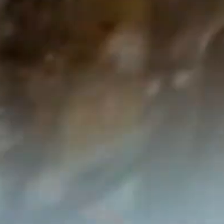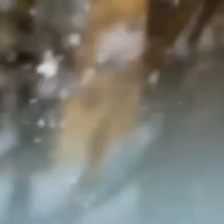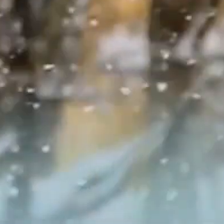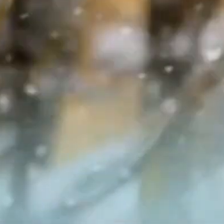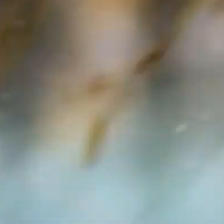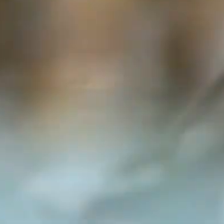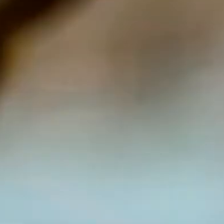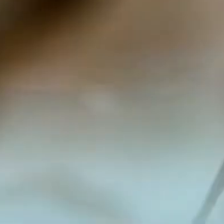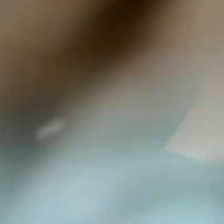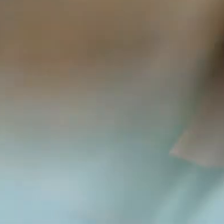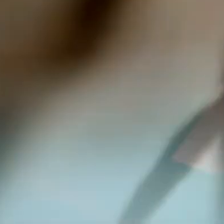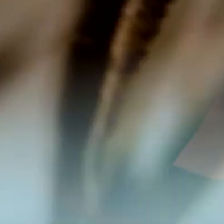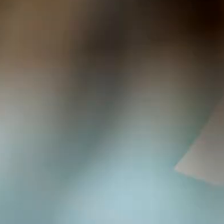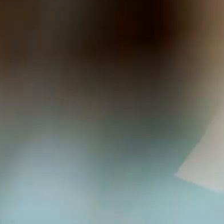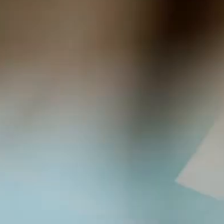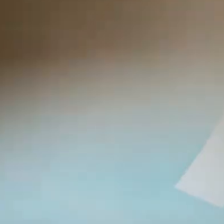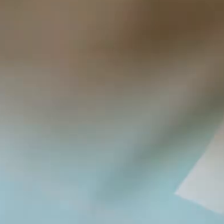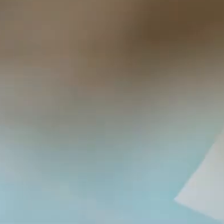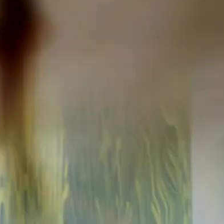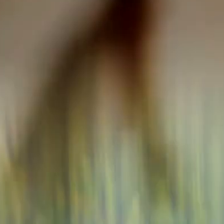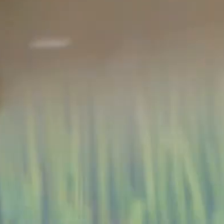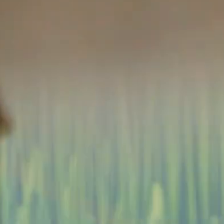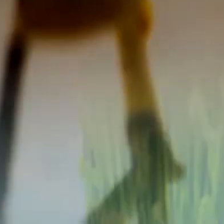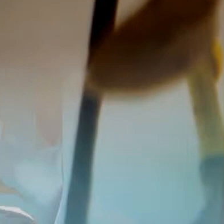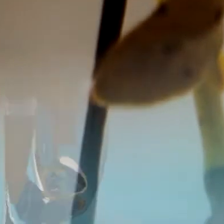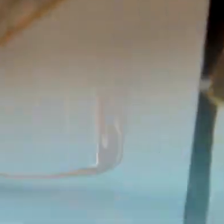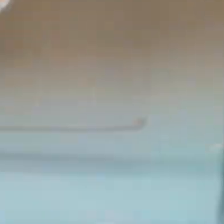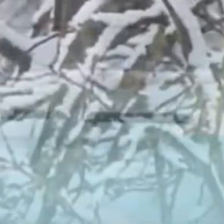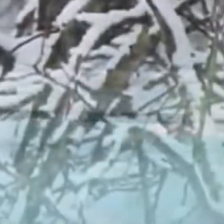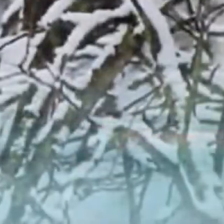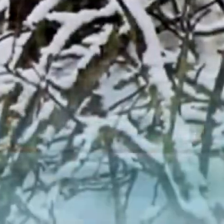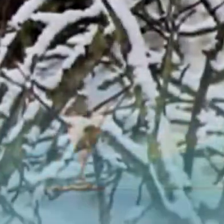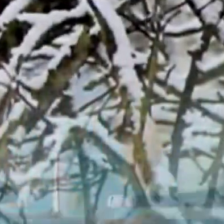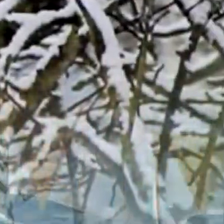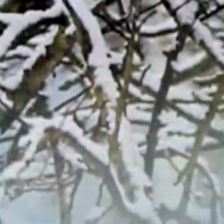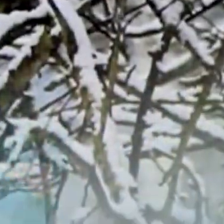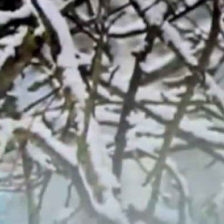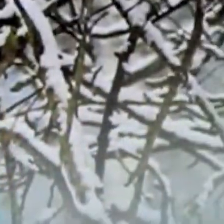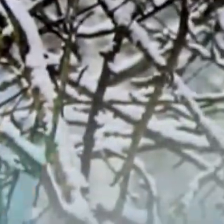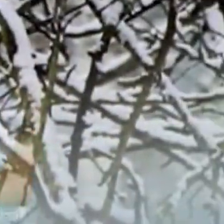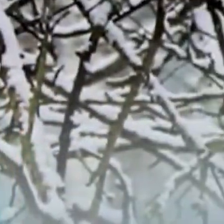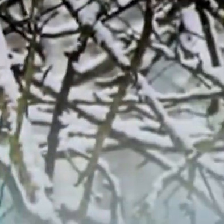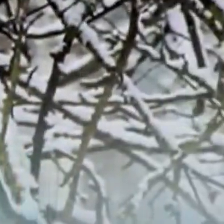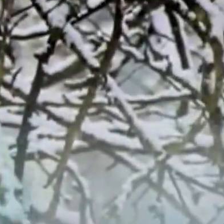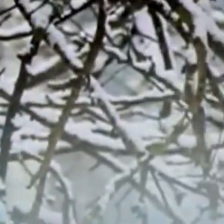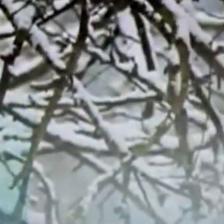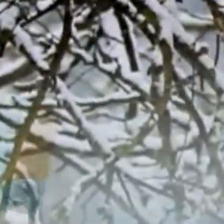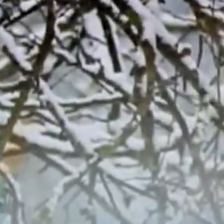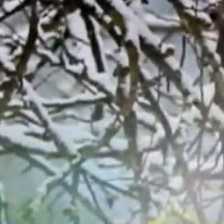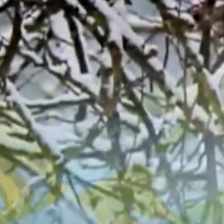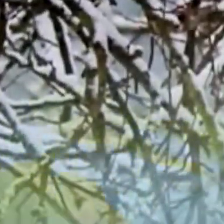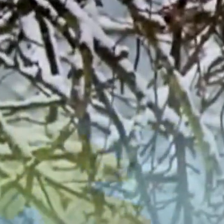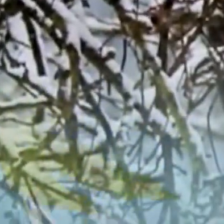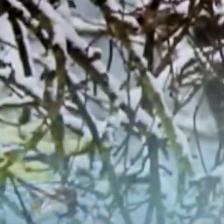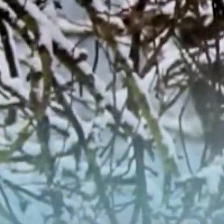некоторые працы каля хаты. Акрамя того, на 12 лютого припадают стрэчанскія дзяды. Яны адзначаюцца ў